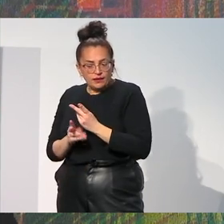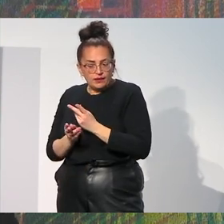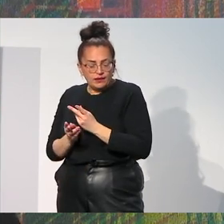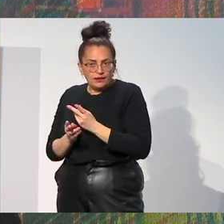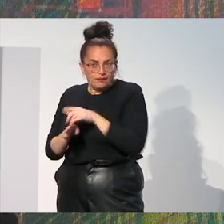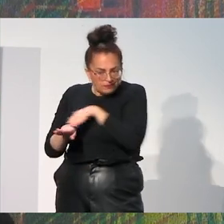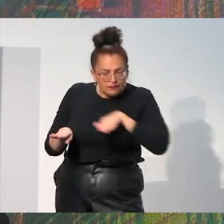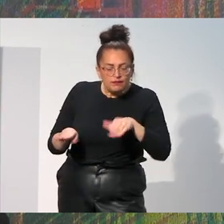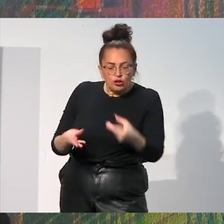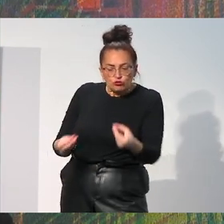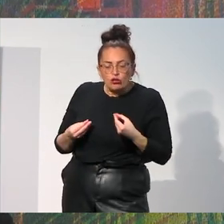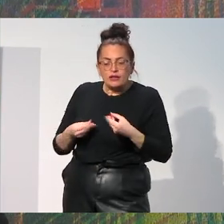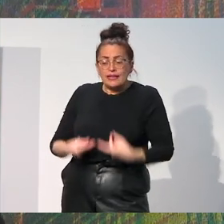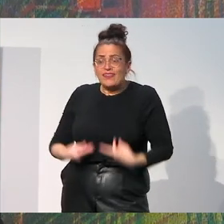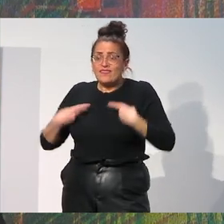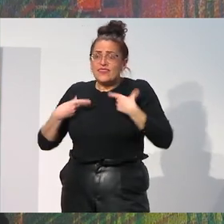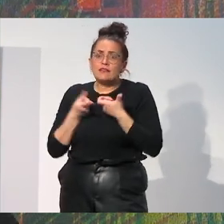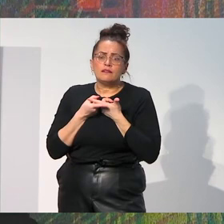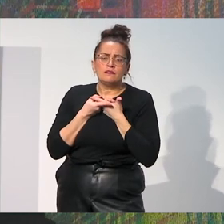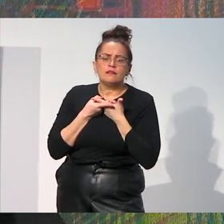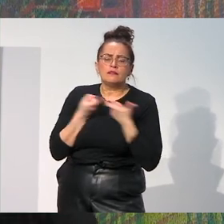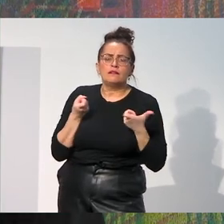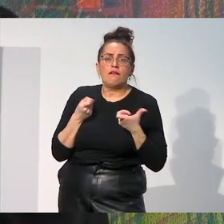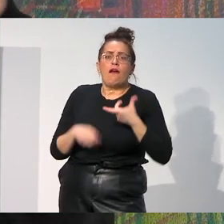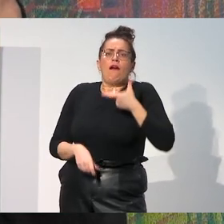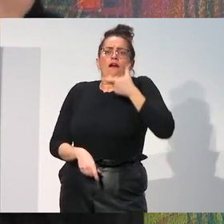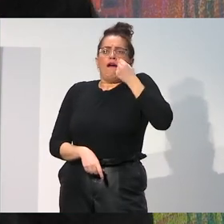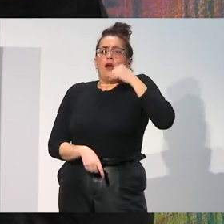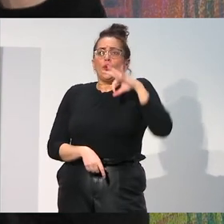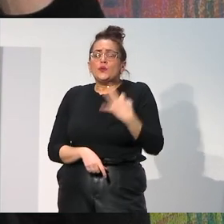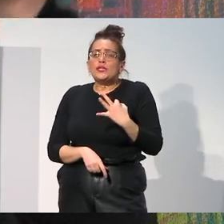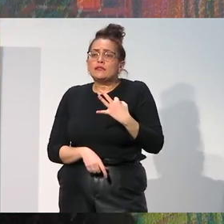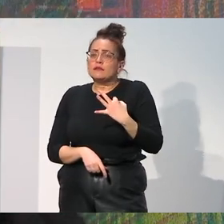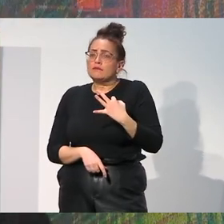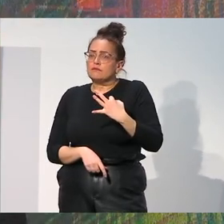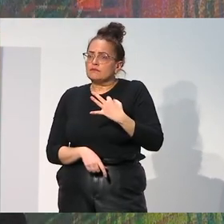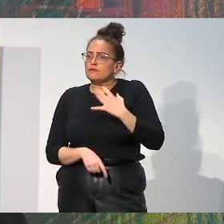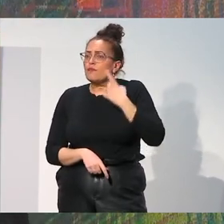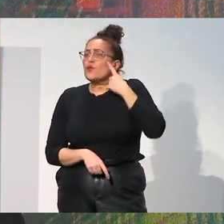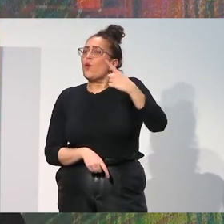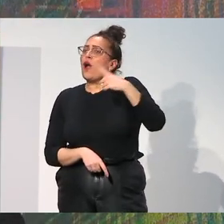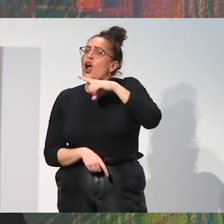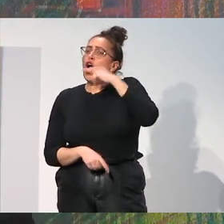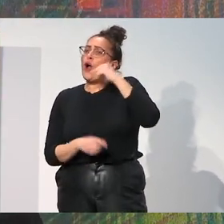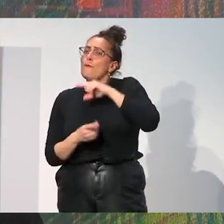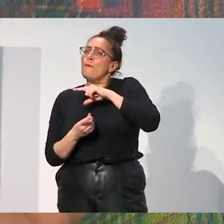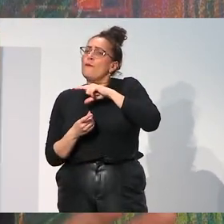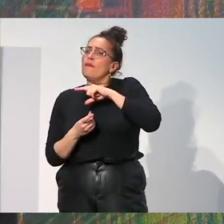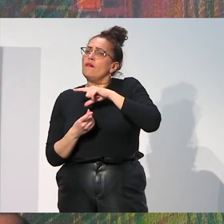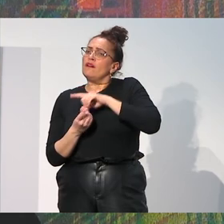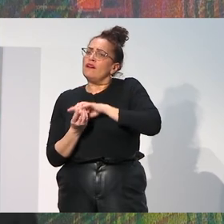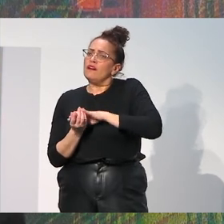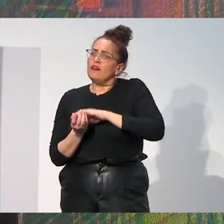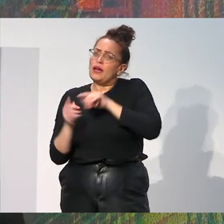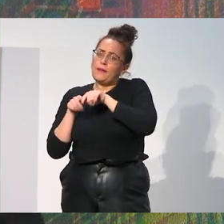diversité de la vie. Et la diversité de la vie, c'est une histoire. Ce n'est pas un développement ascendant avec l'homo, c'est une histoire contingente, c'est un